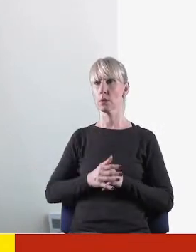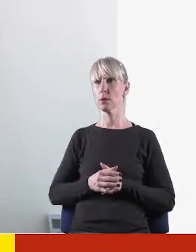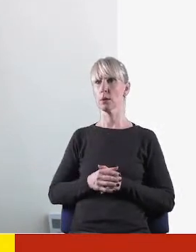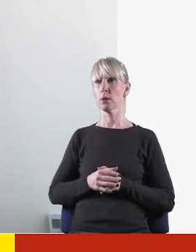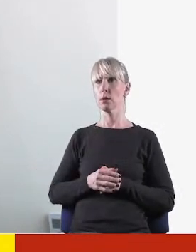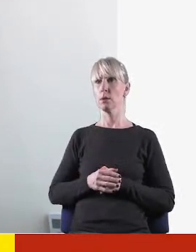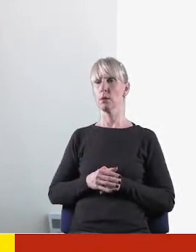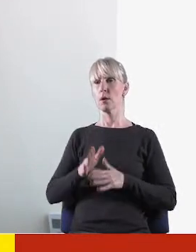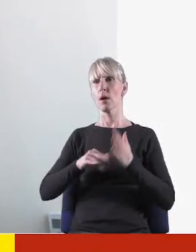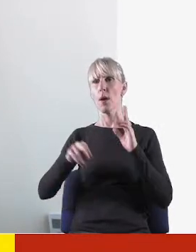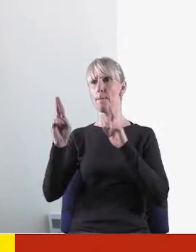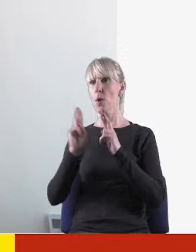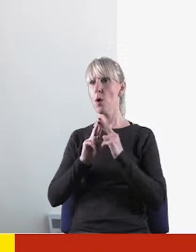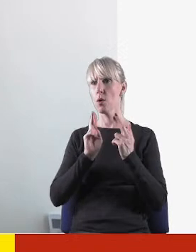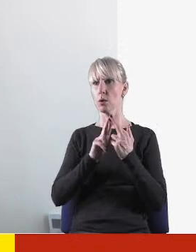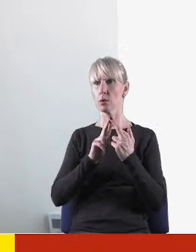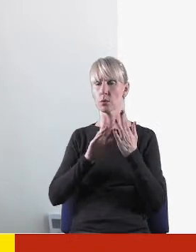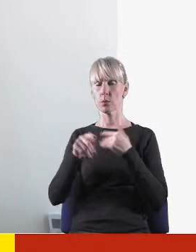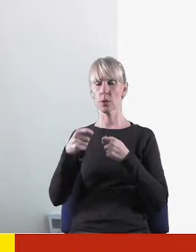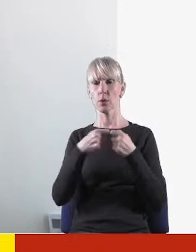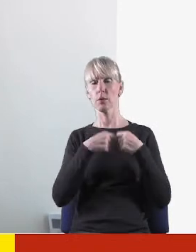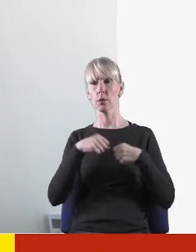podpisane porozumienia współpracy